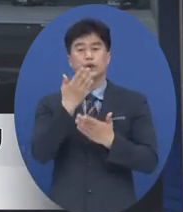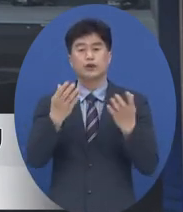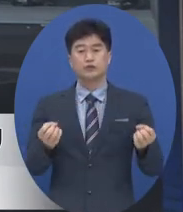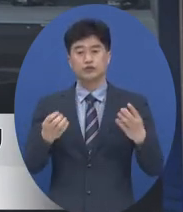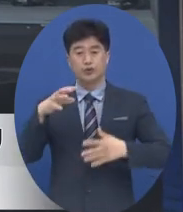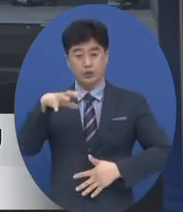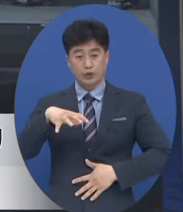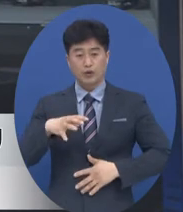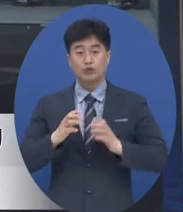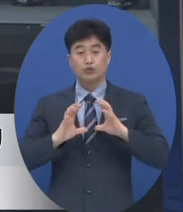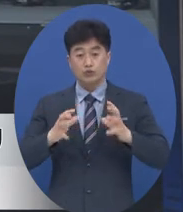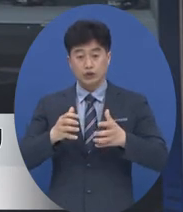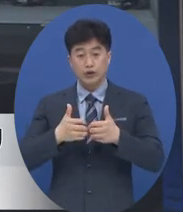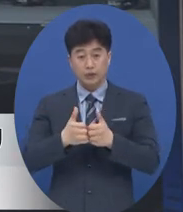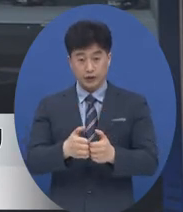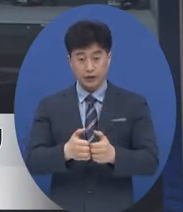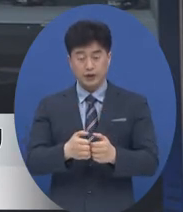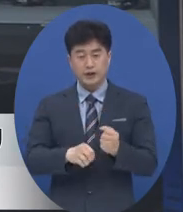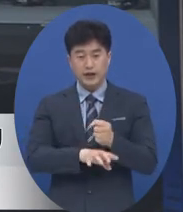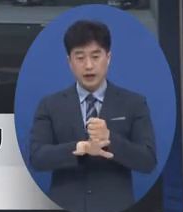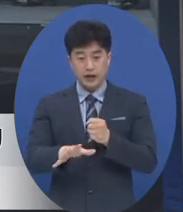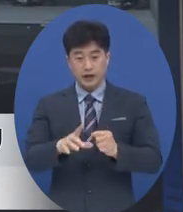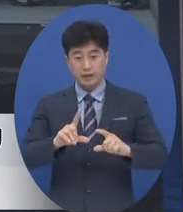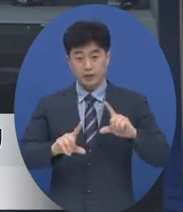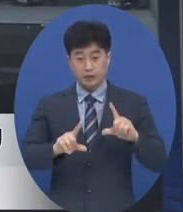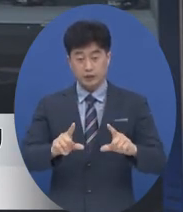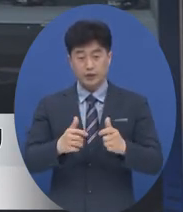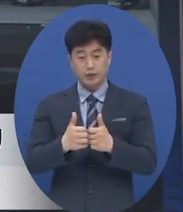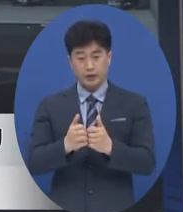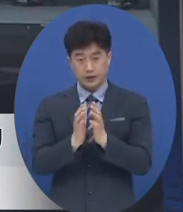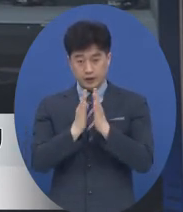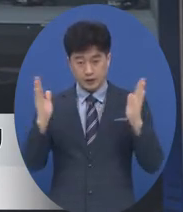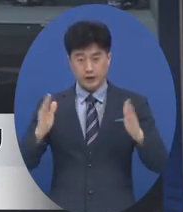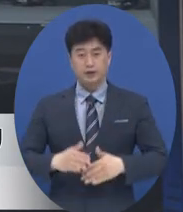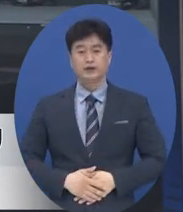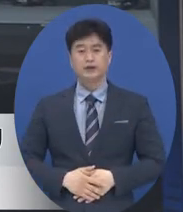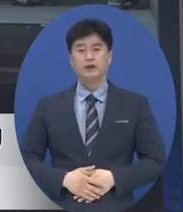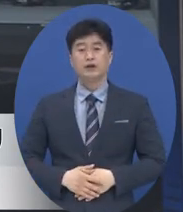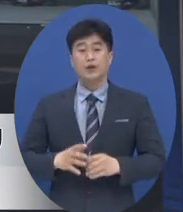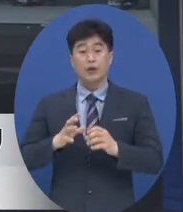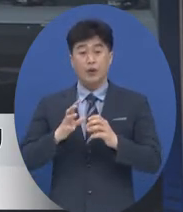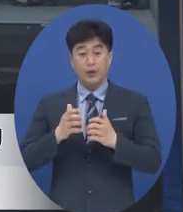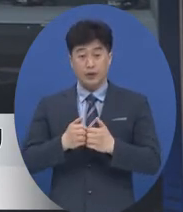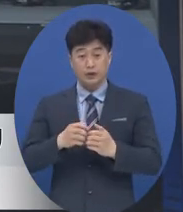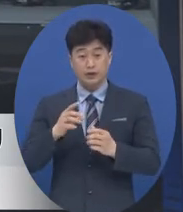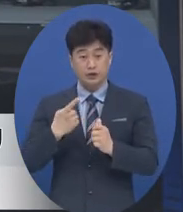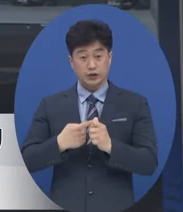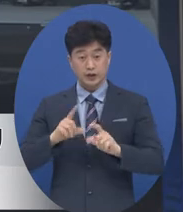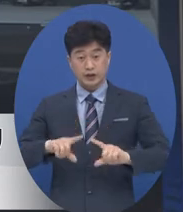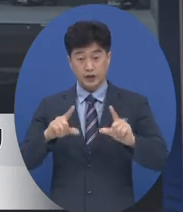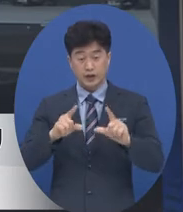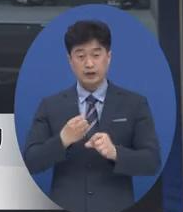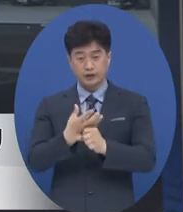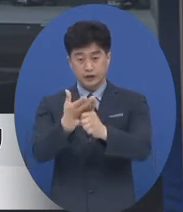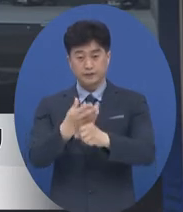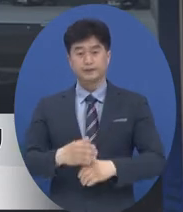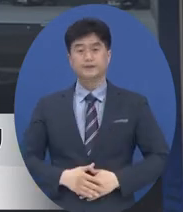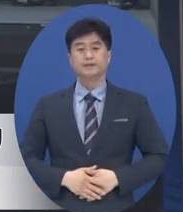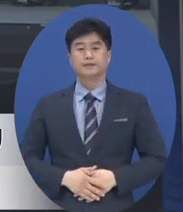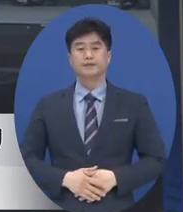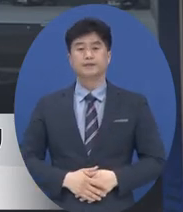박람회에선 국제 컨퍼런스가 열려 다양한 각도의 논의가 오고 갔습니다. 컨퍼런스 첫날 최지원 기자가 현장